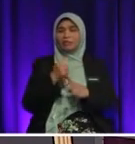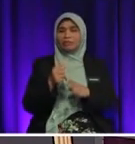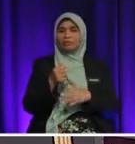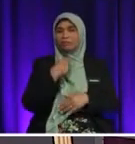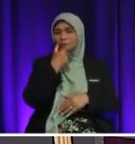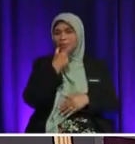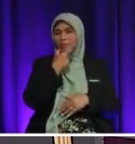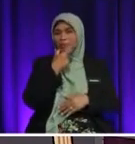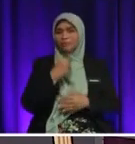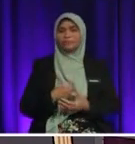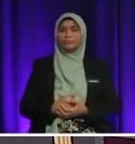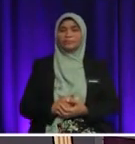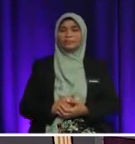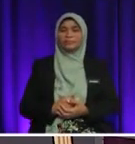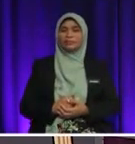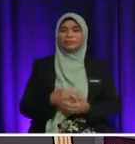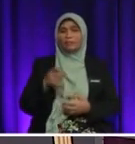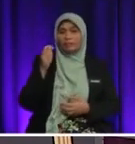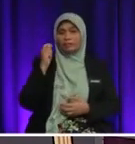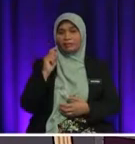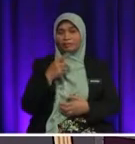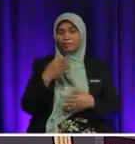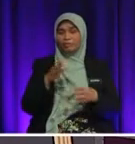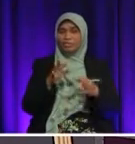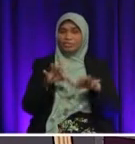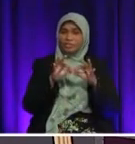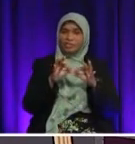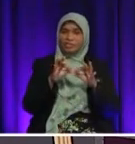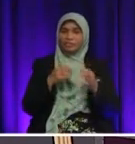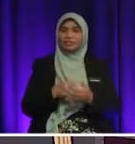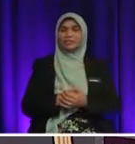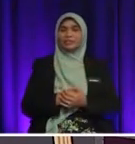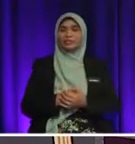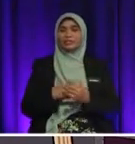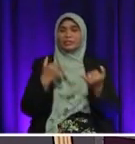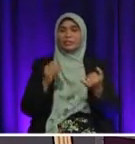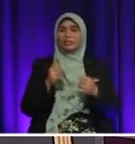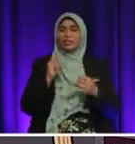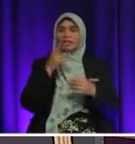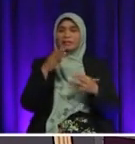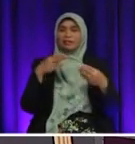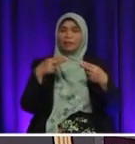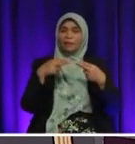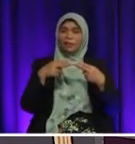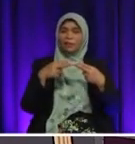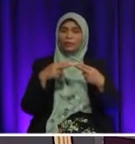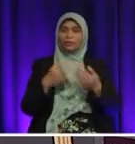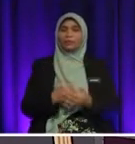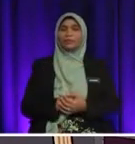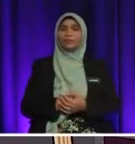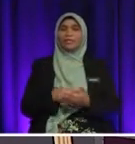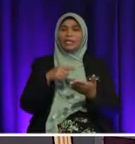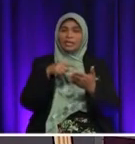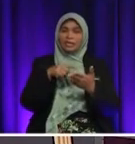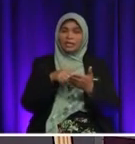kedukaan? Tadi kita dah cerita sikit di awal tadi. Jadi kita nak sambung seterusnya di sini. Baik cikgu, silakan cikgu. Okey, ini